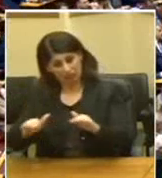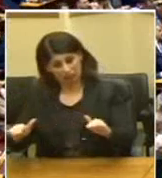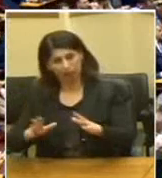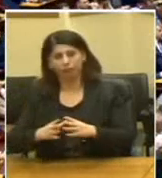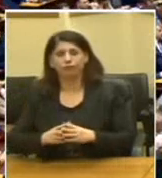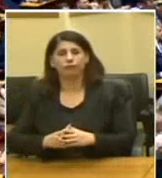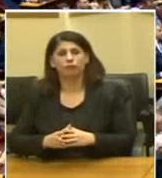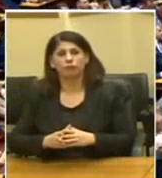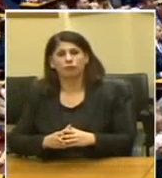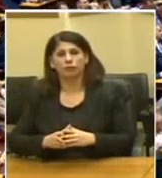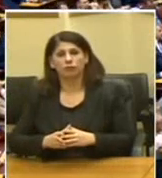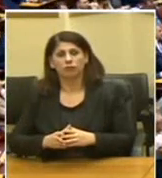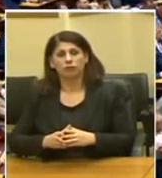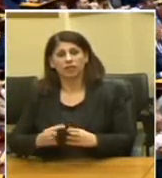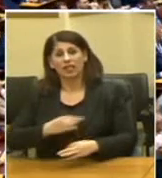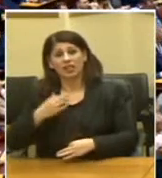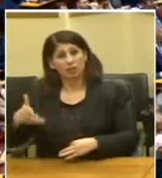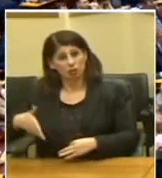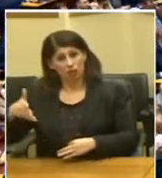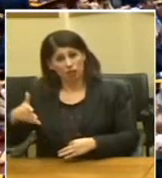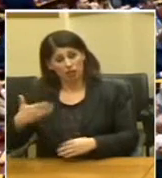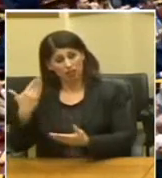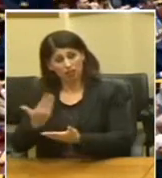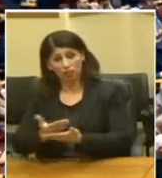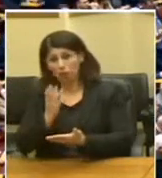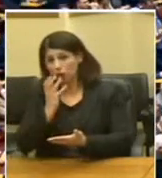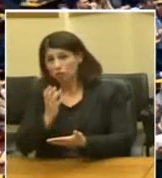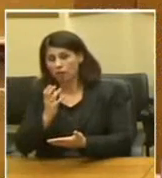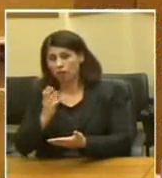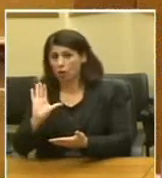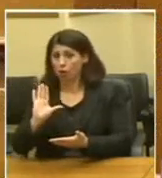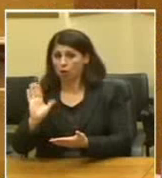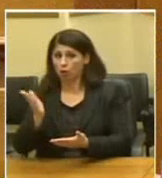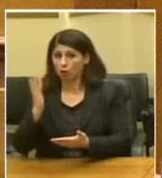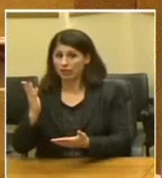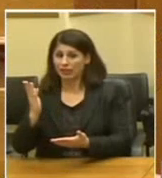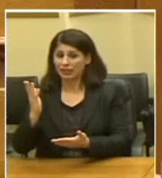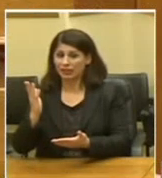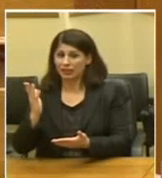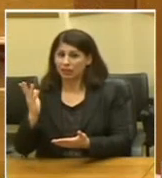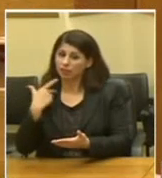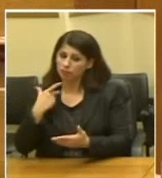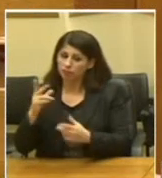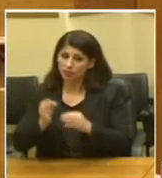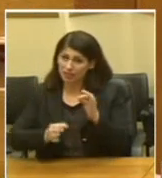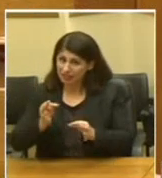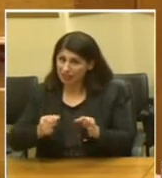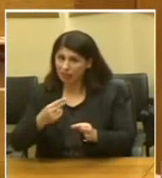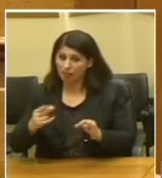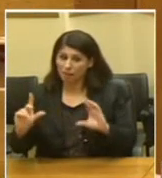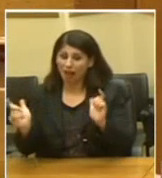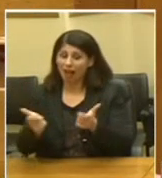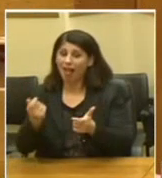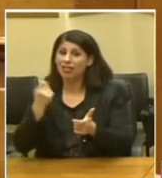παρακαλώ. Να είστε λίγο πιο σοβαρός όταν καταπιάνεστε με εθνικά θέματα. Κάντε